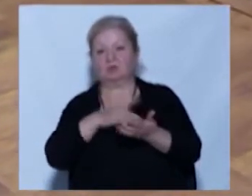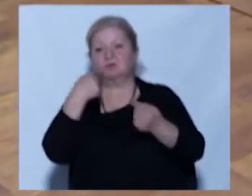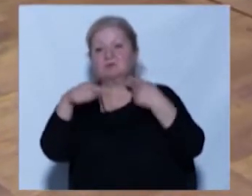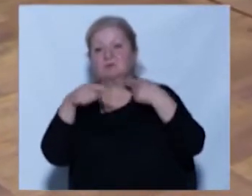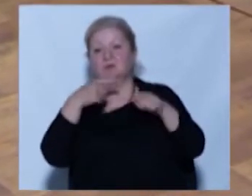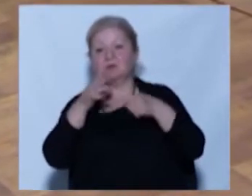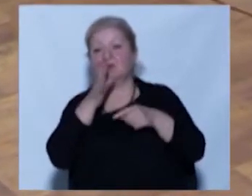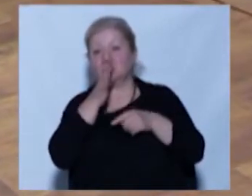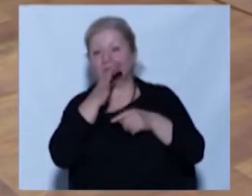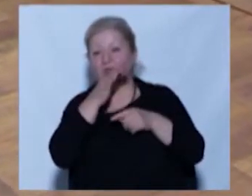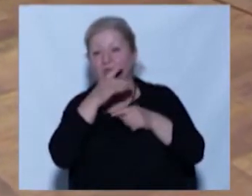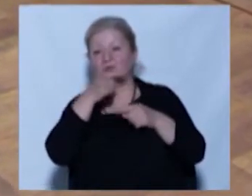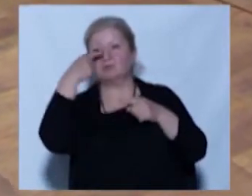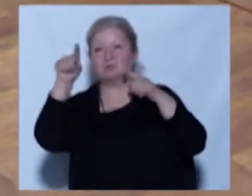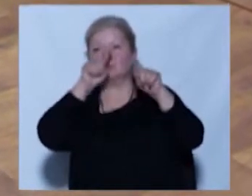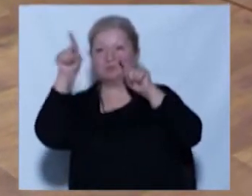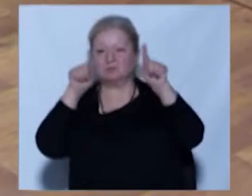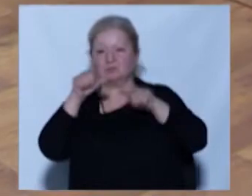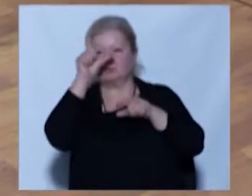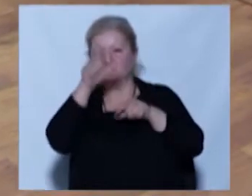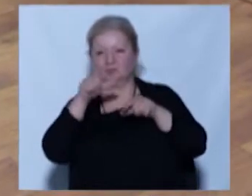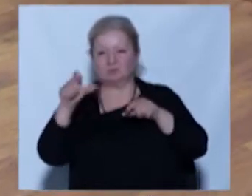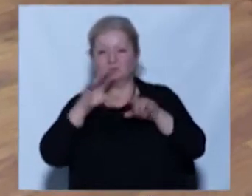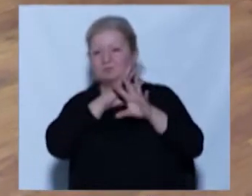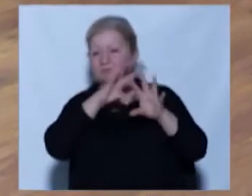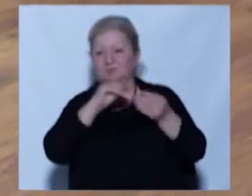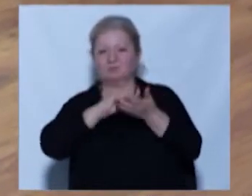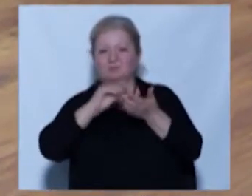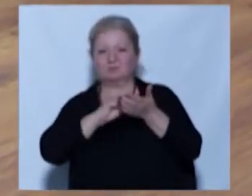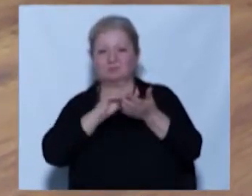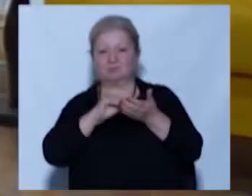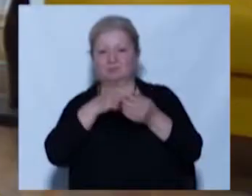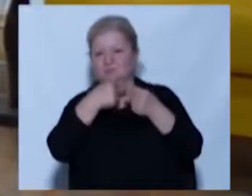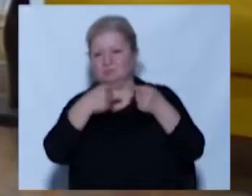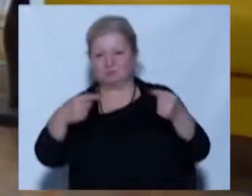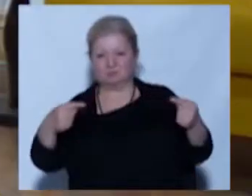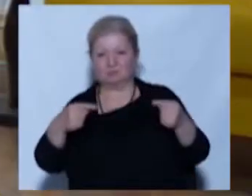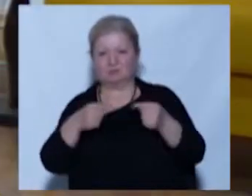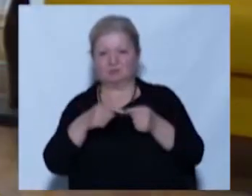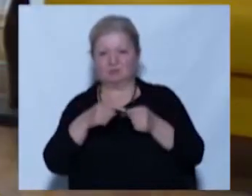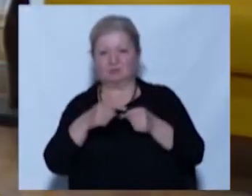სხვადასხვა დროს მსოფლიოს სხვადასხვა ხალხებმა თითქმის ყველა დამწერლობის მქონე